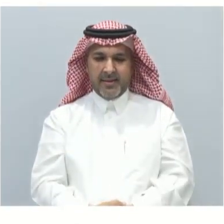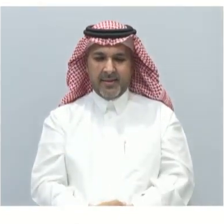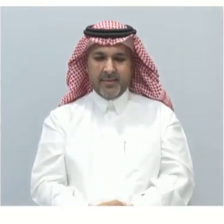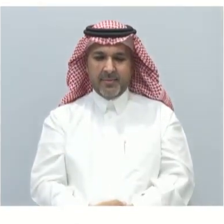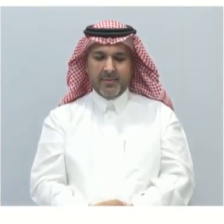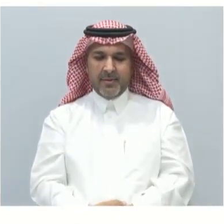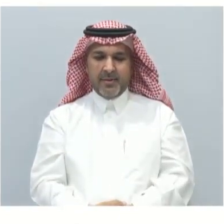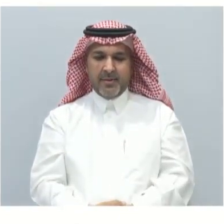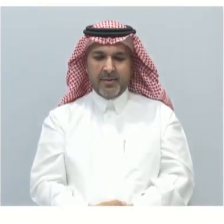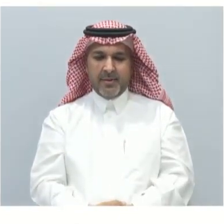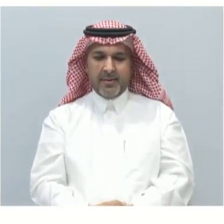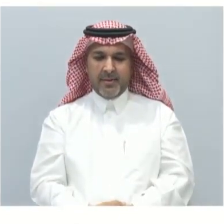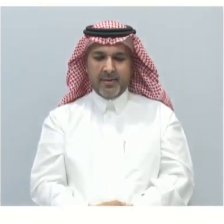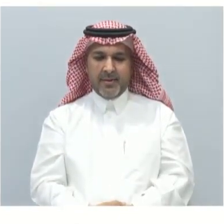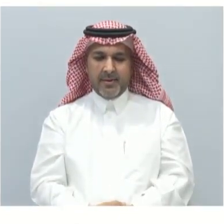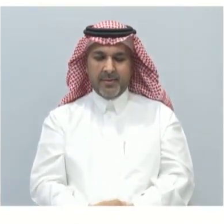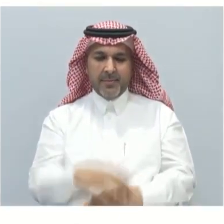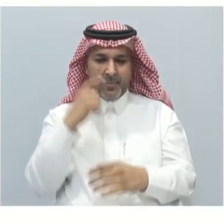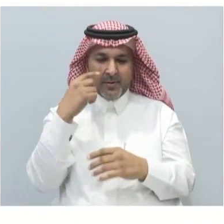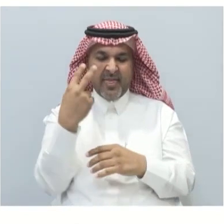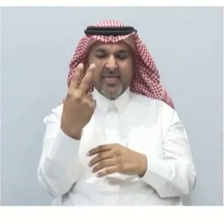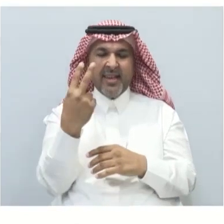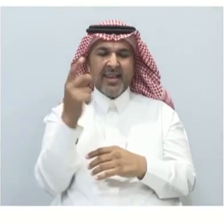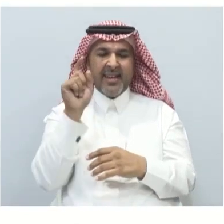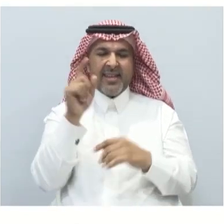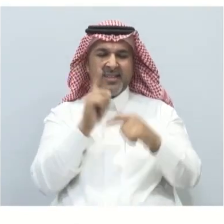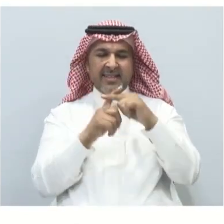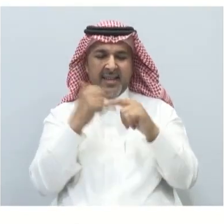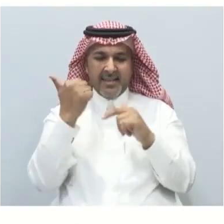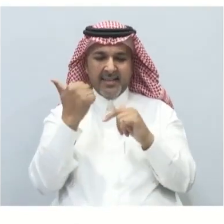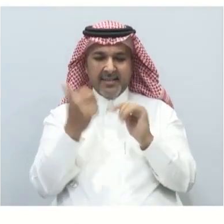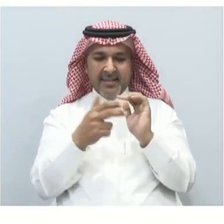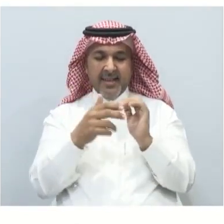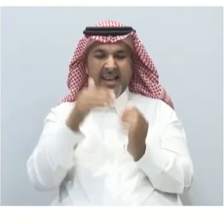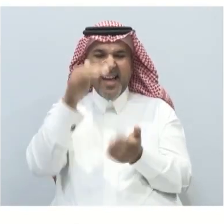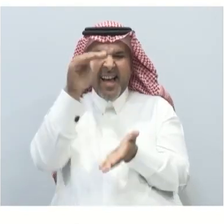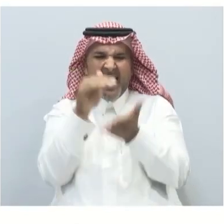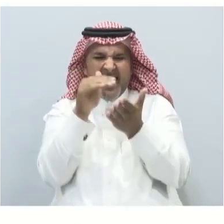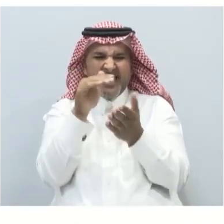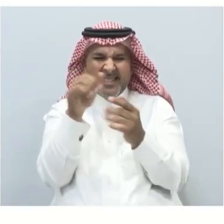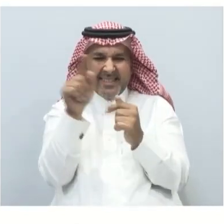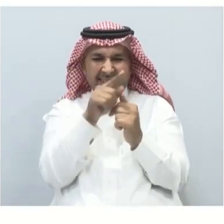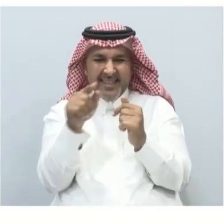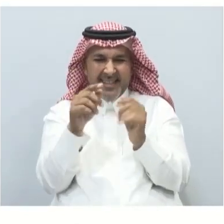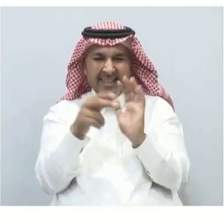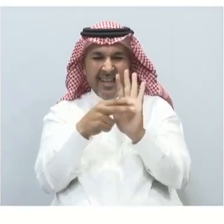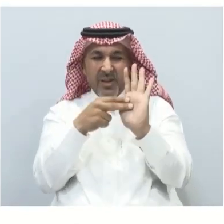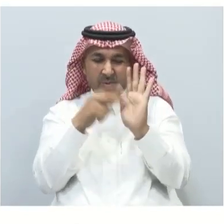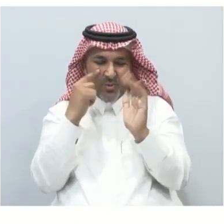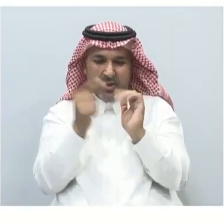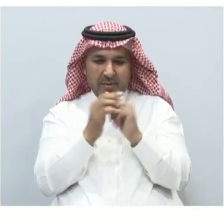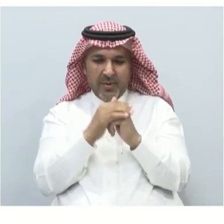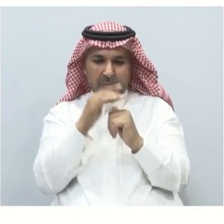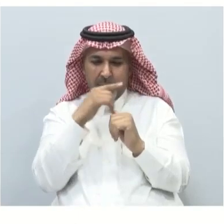فبالتالي بتقول 2 اكس زئ 6 اقل من او تساوي 3 في 2 اكس ناقص 4